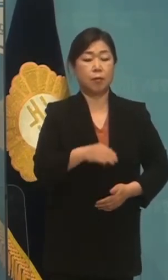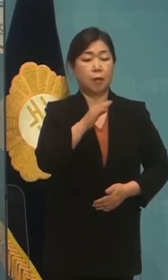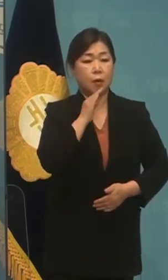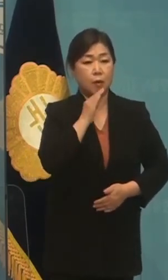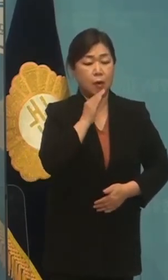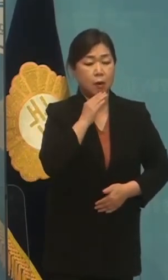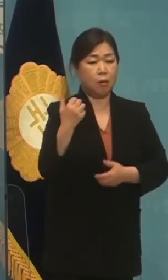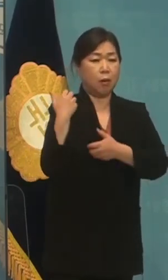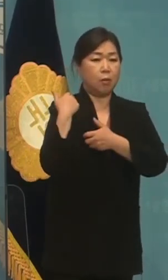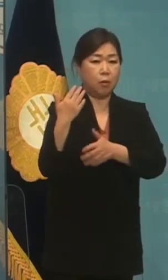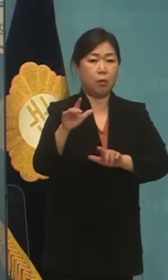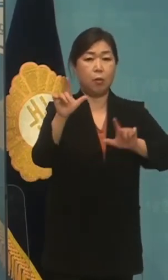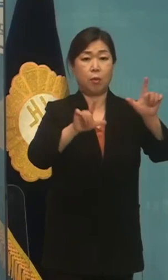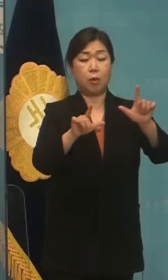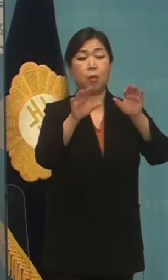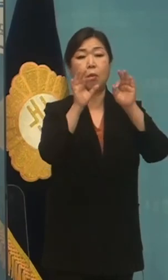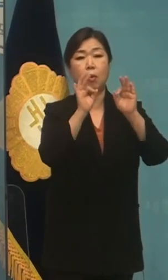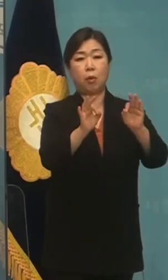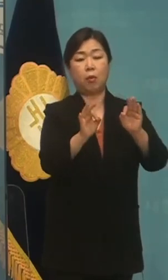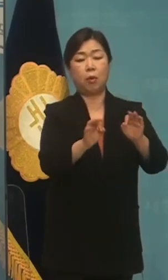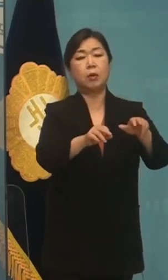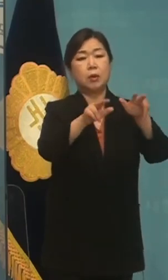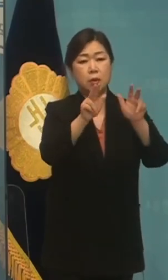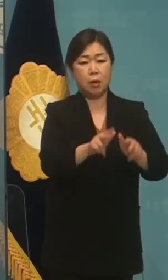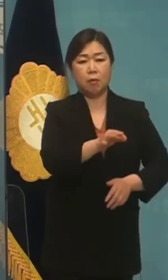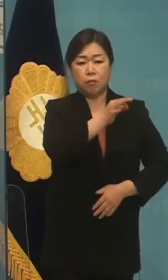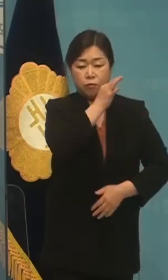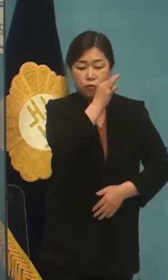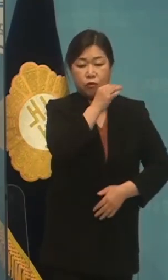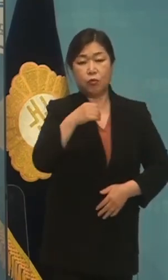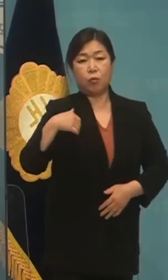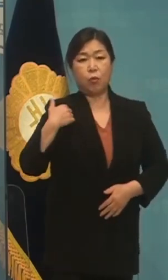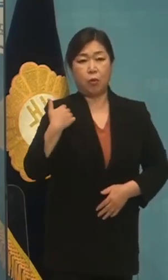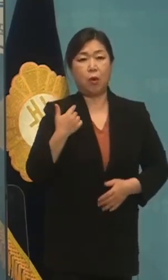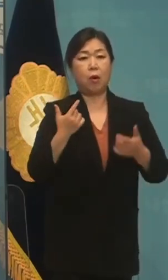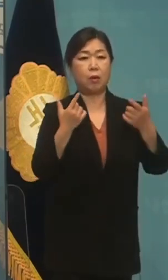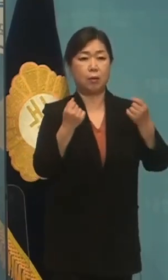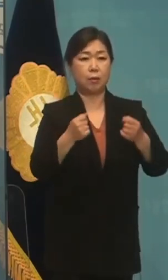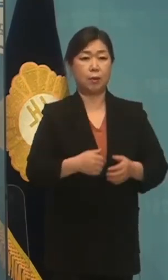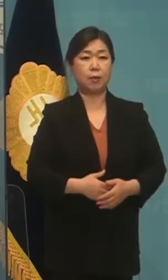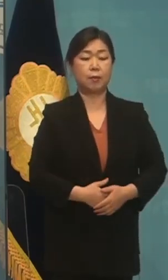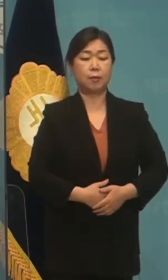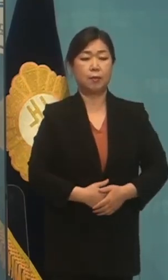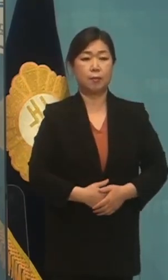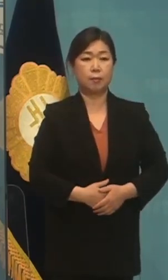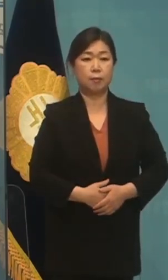사실상 수수방관하고 있는 것으로 이제는 부끄러운 줄도 모르는 것 같습니다.